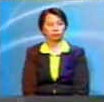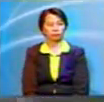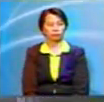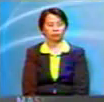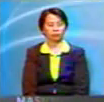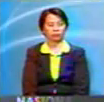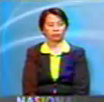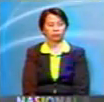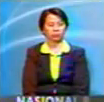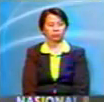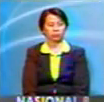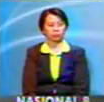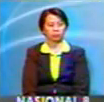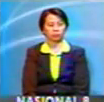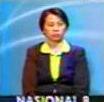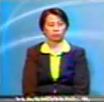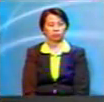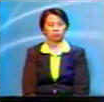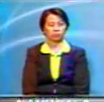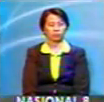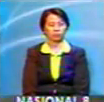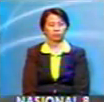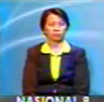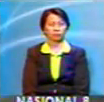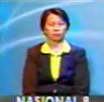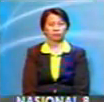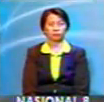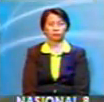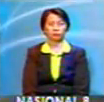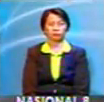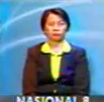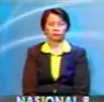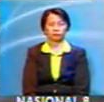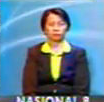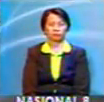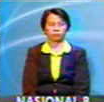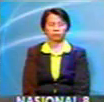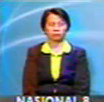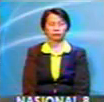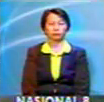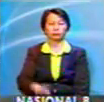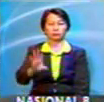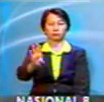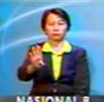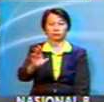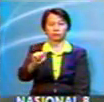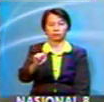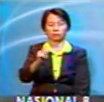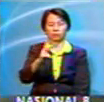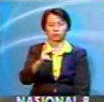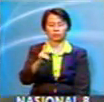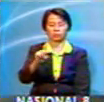B- Badan Amal dan Kebajikan